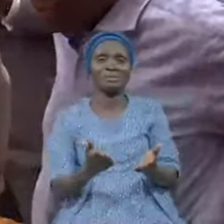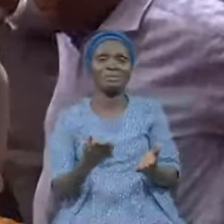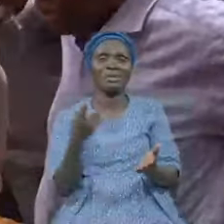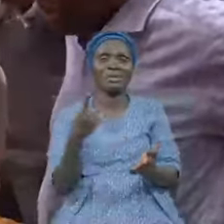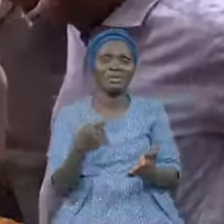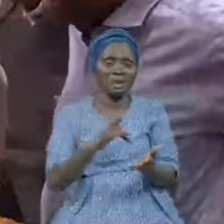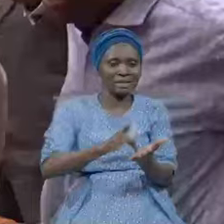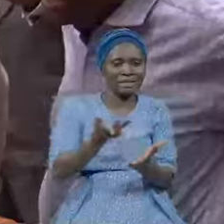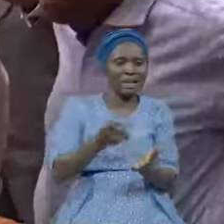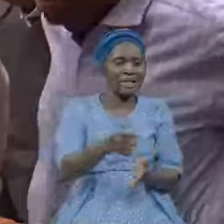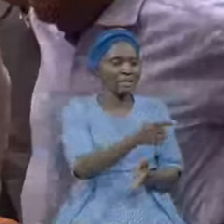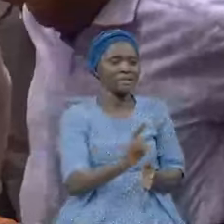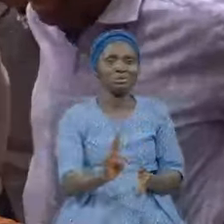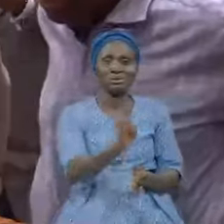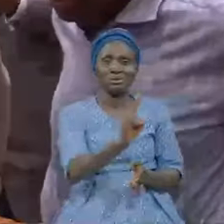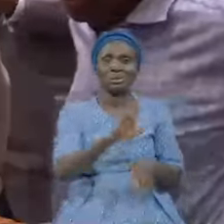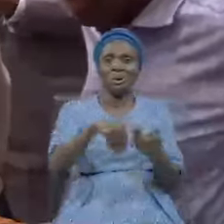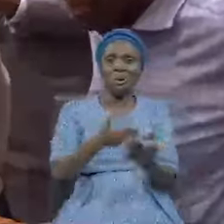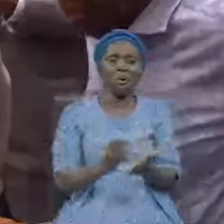toute leur festivité, comment ils le font,